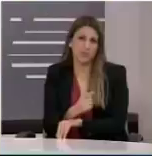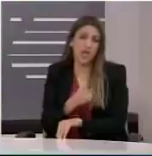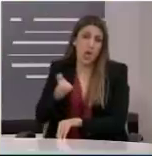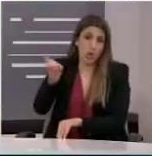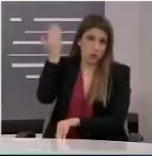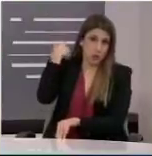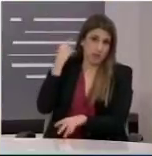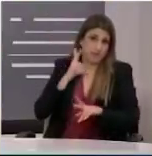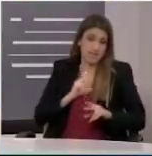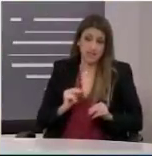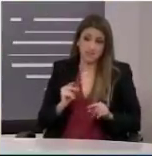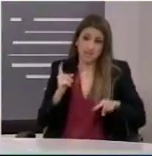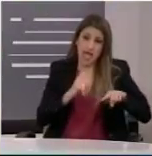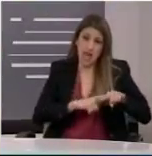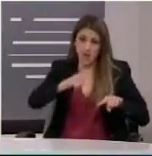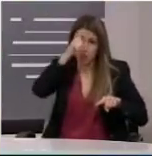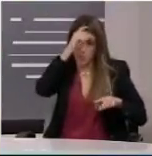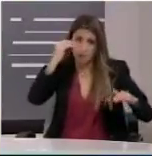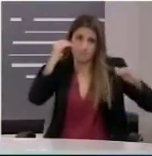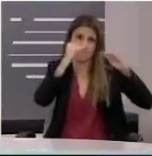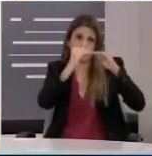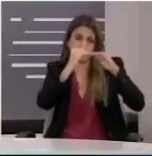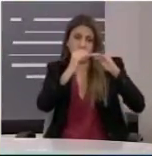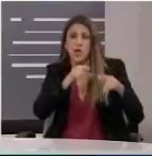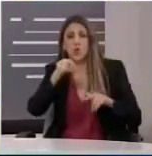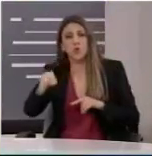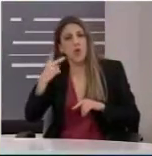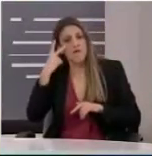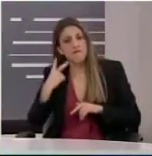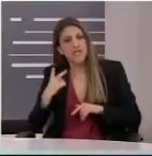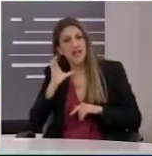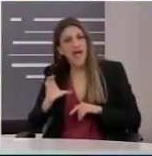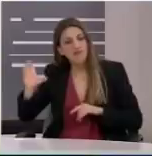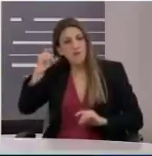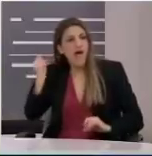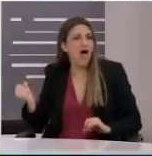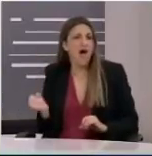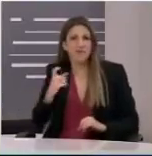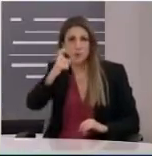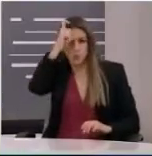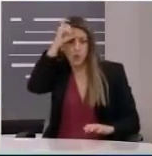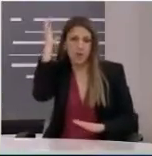σέβεται το διεθνές δίκαιο για να έχει θέση στην ευρωπαϊκή οικογένεια. Συγκρίνεται τα.